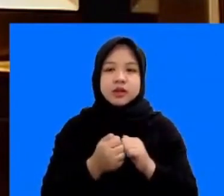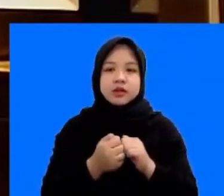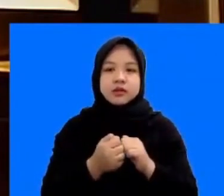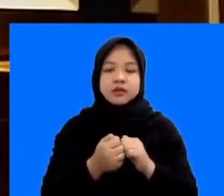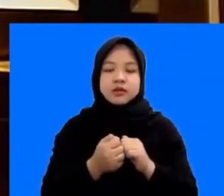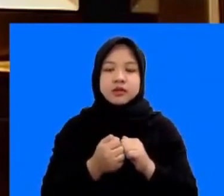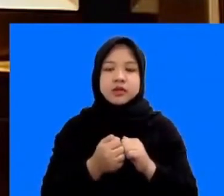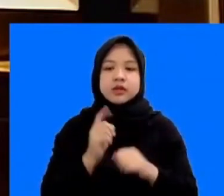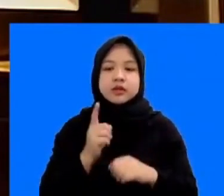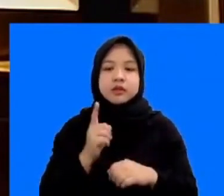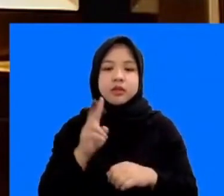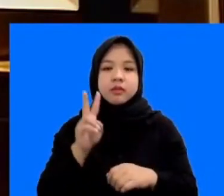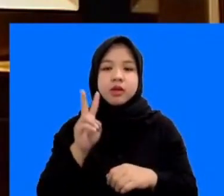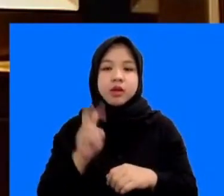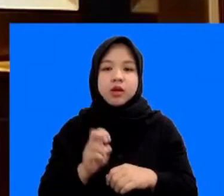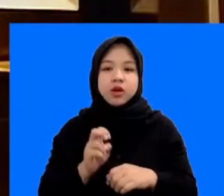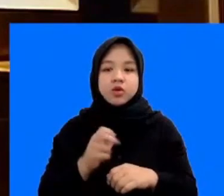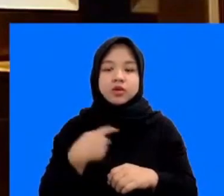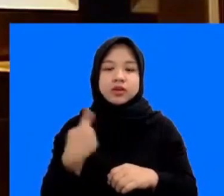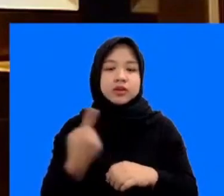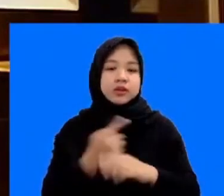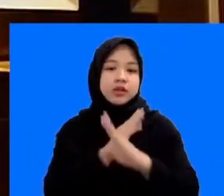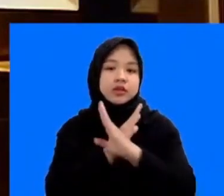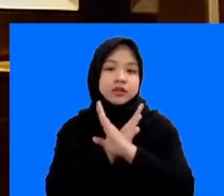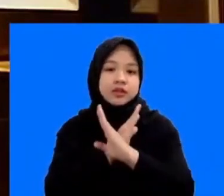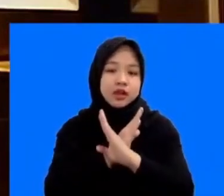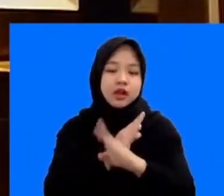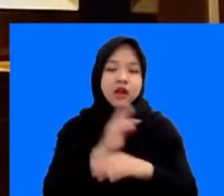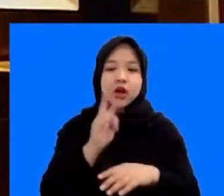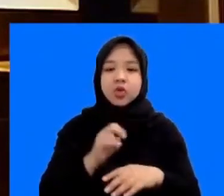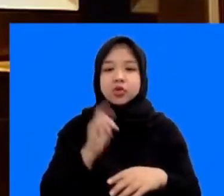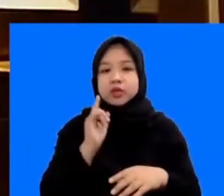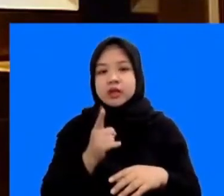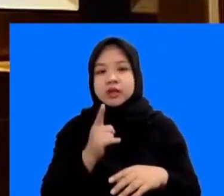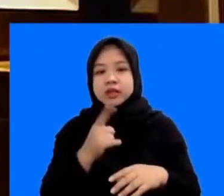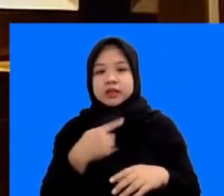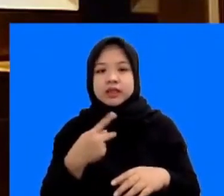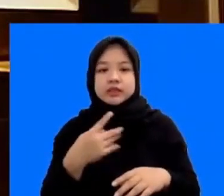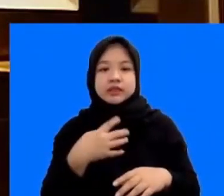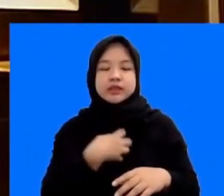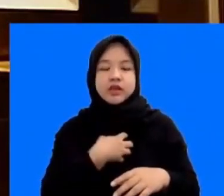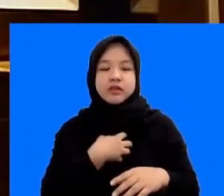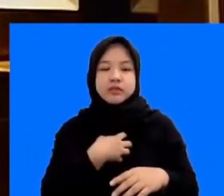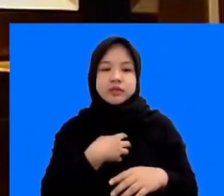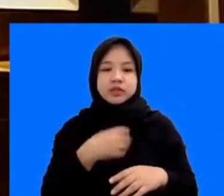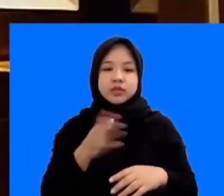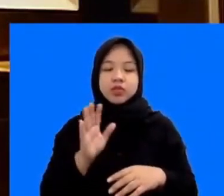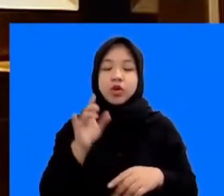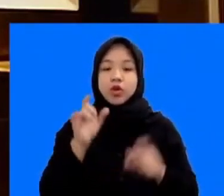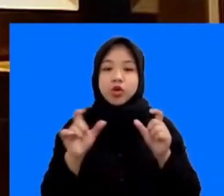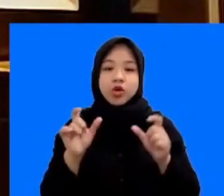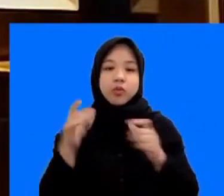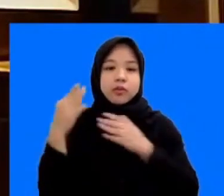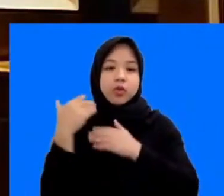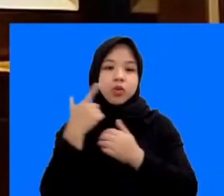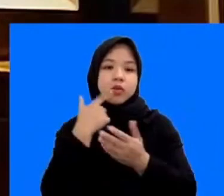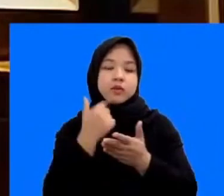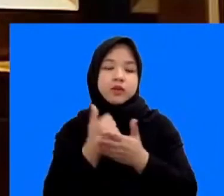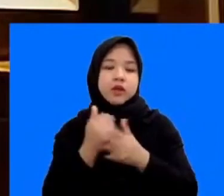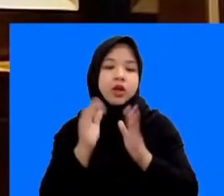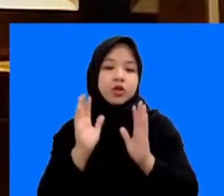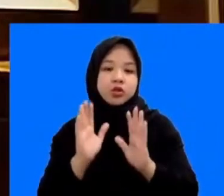harus kita antisipasi harus disikapi bukan hanya oleh para pemangku kepentingan